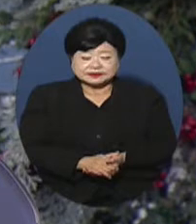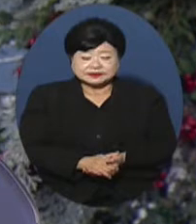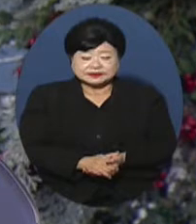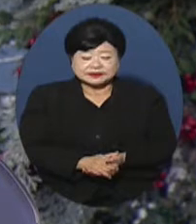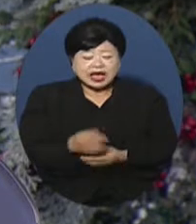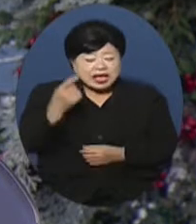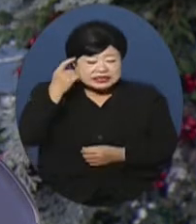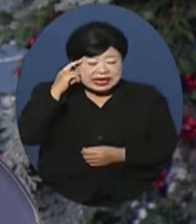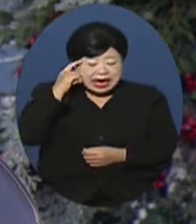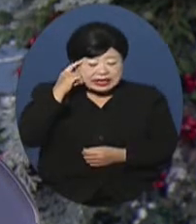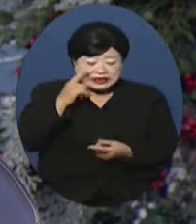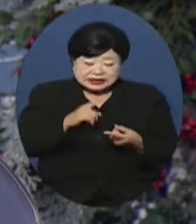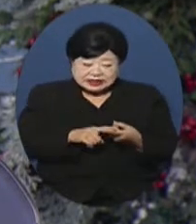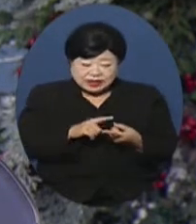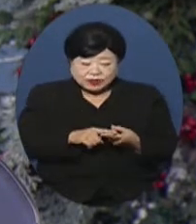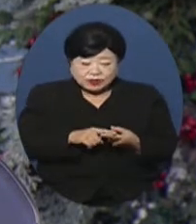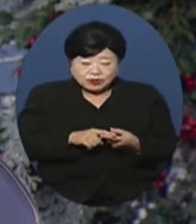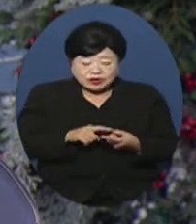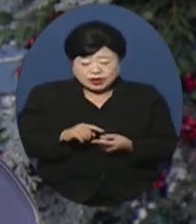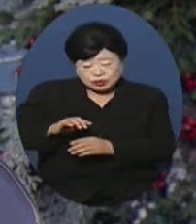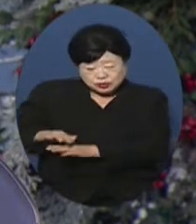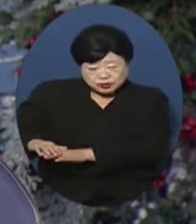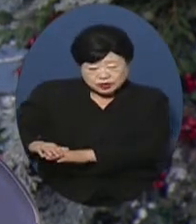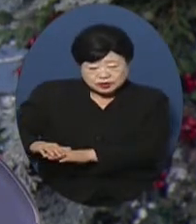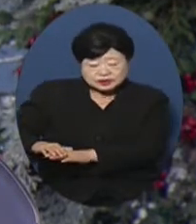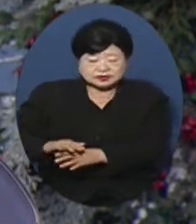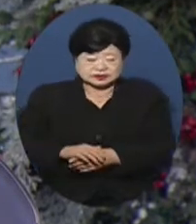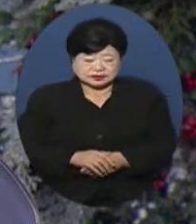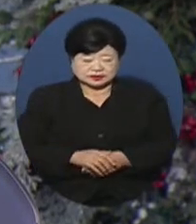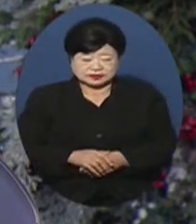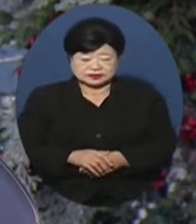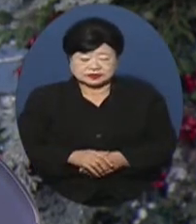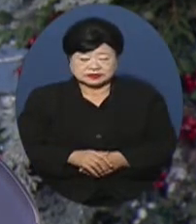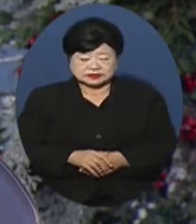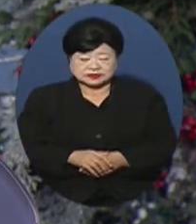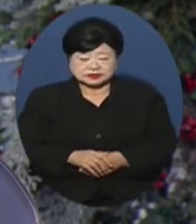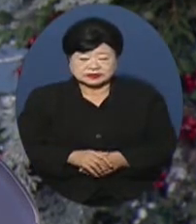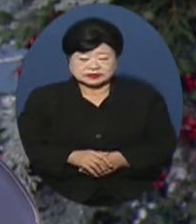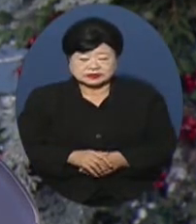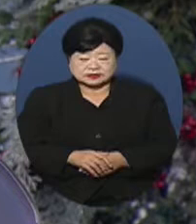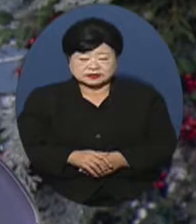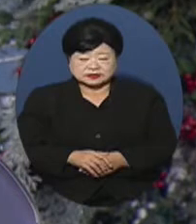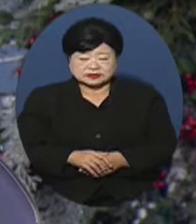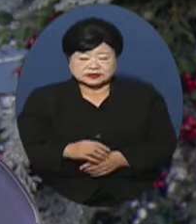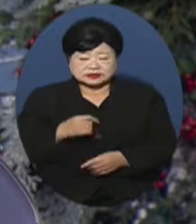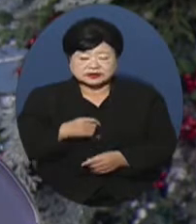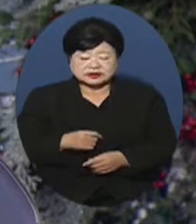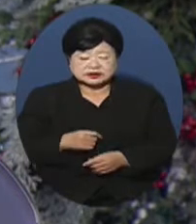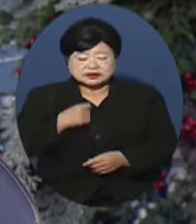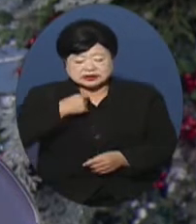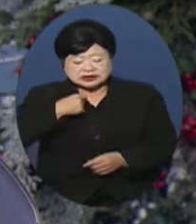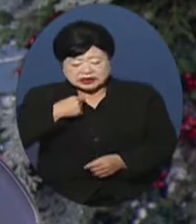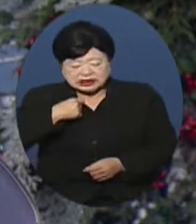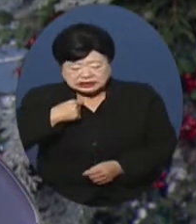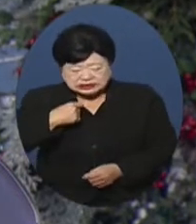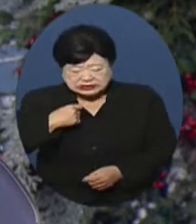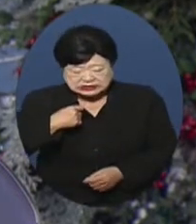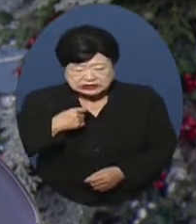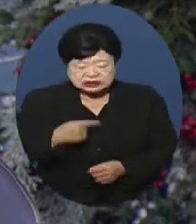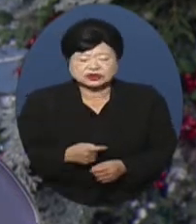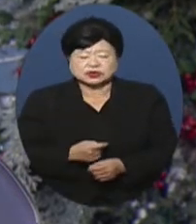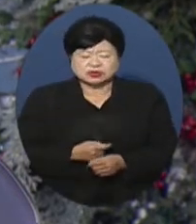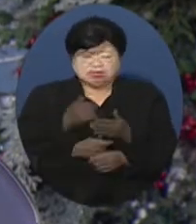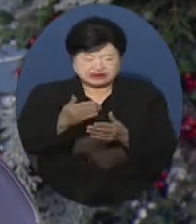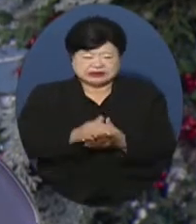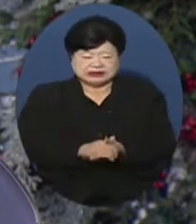생 양한 그대로 내버려두면 수야 자석의 꽤 건 제가 듯이 치질로 7